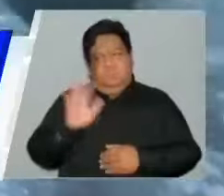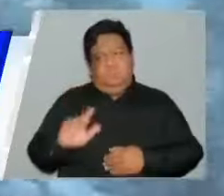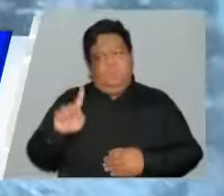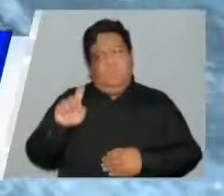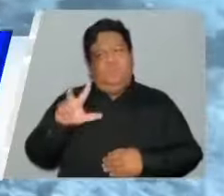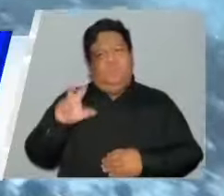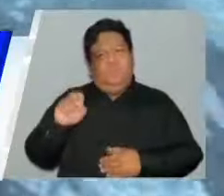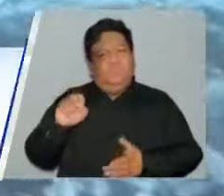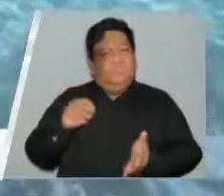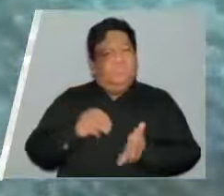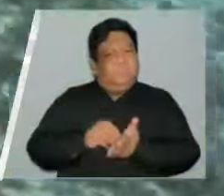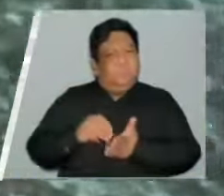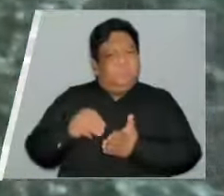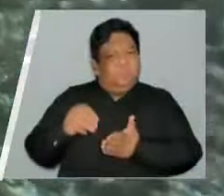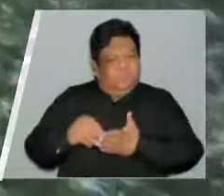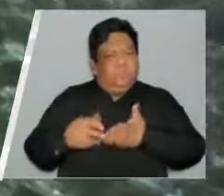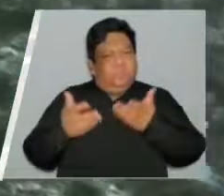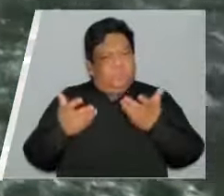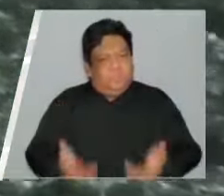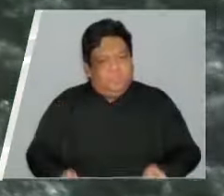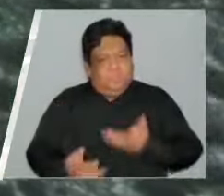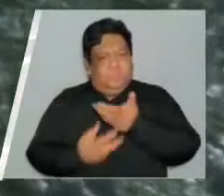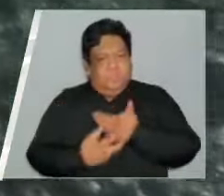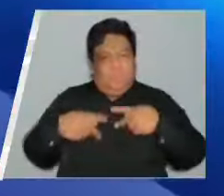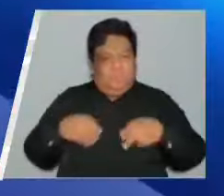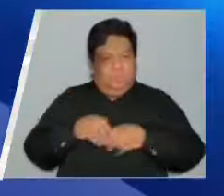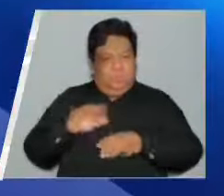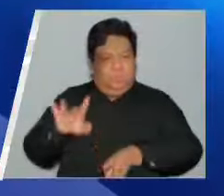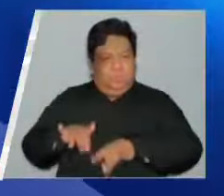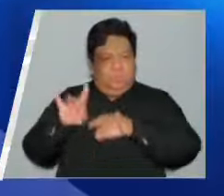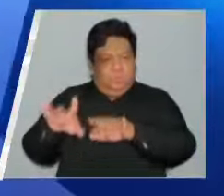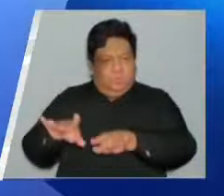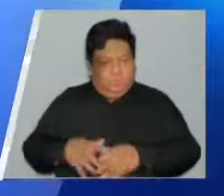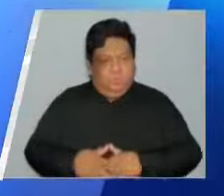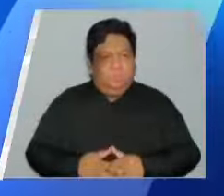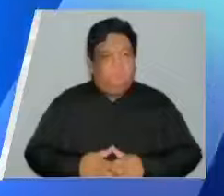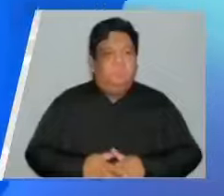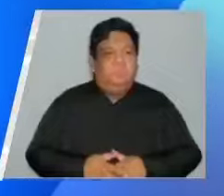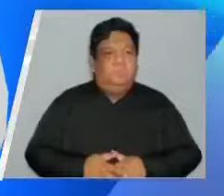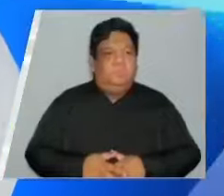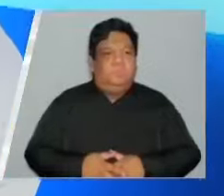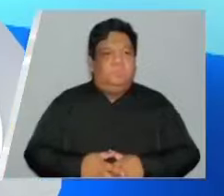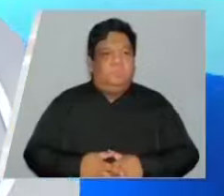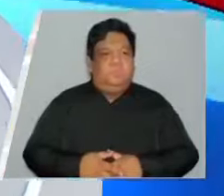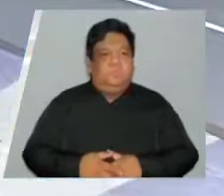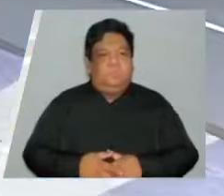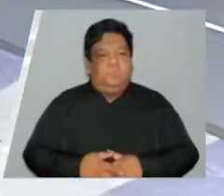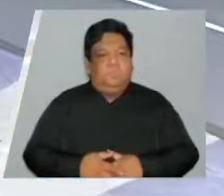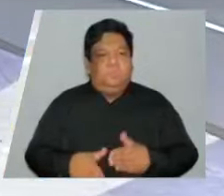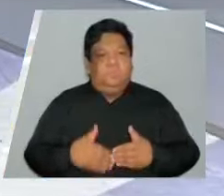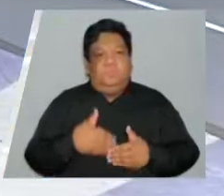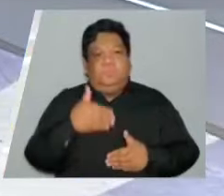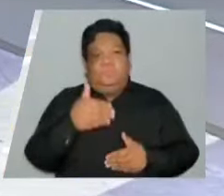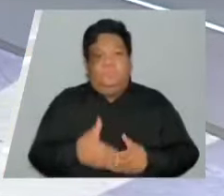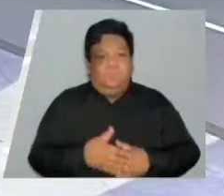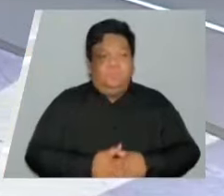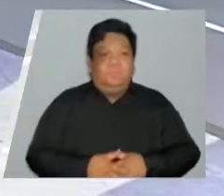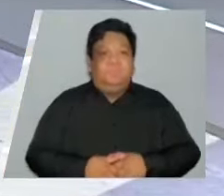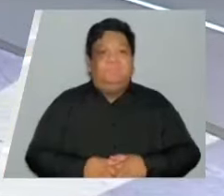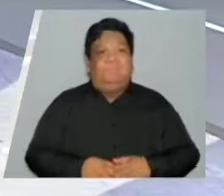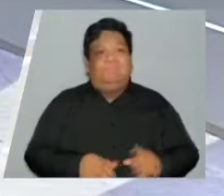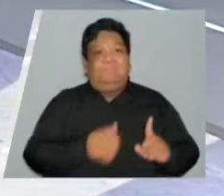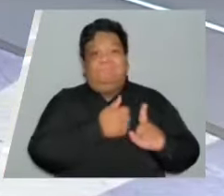ang umaabot sa karagatan ng Australia kada taon. Sa kanyang pagbisita sa Kapuso Network, ikwento